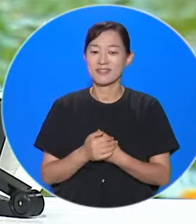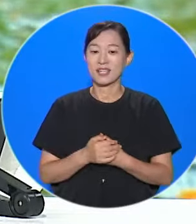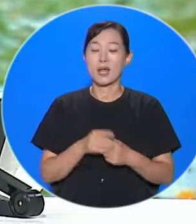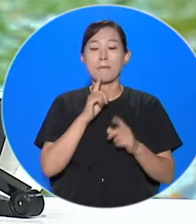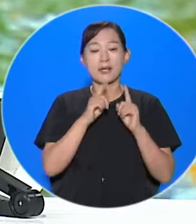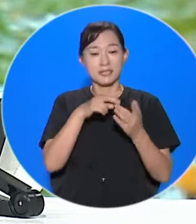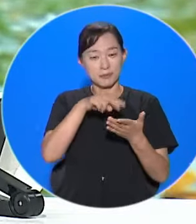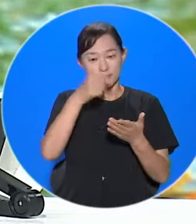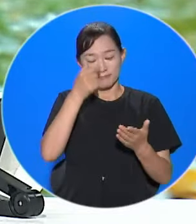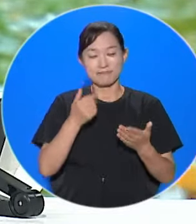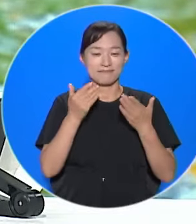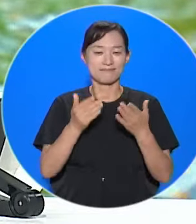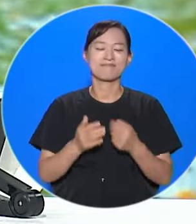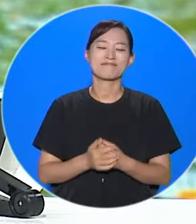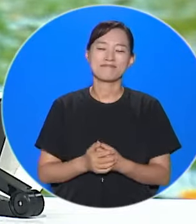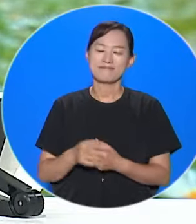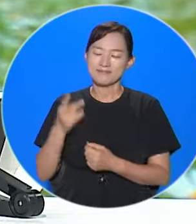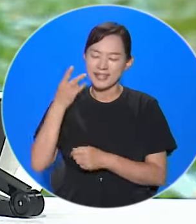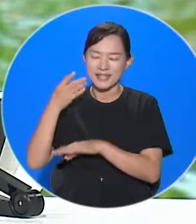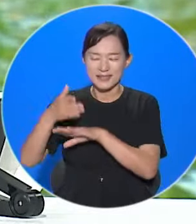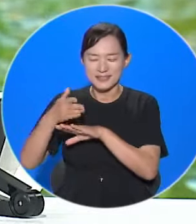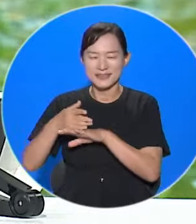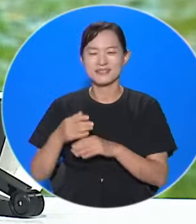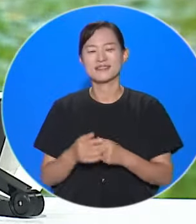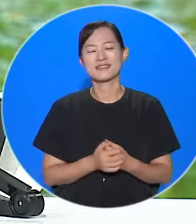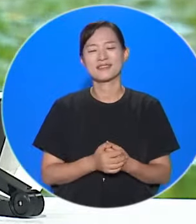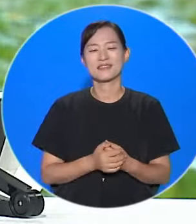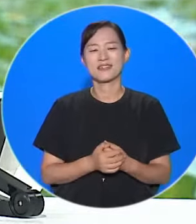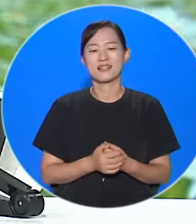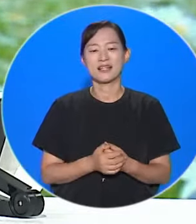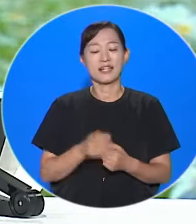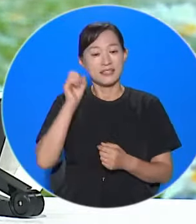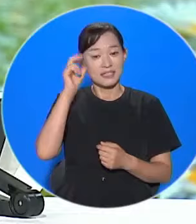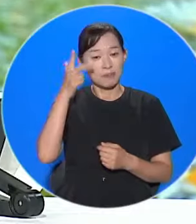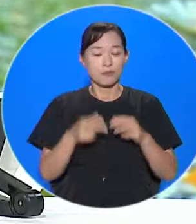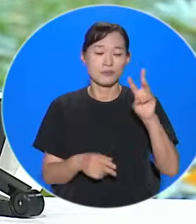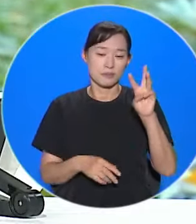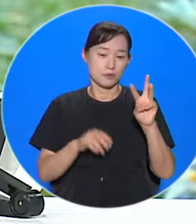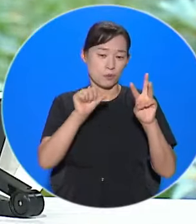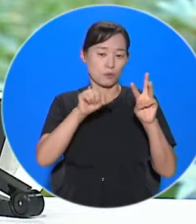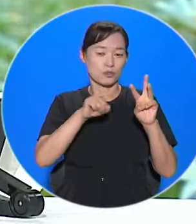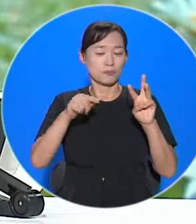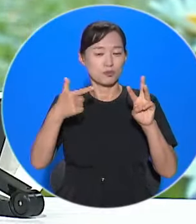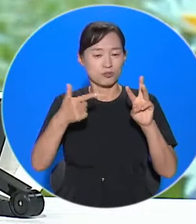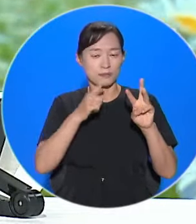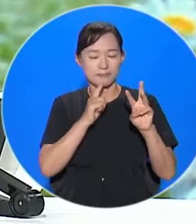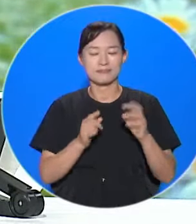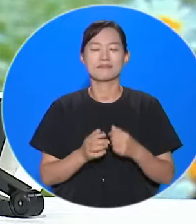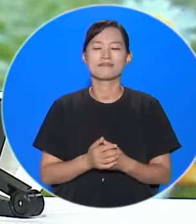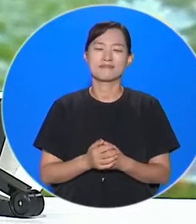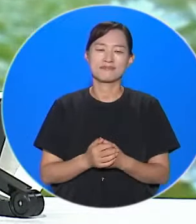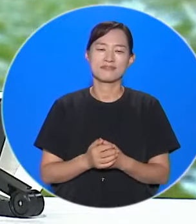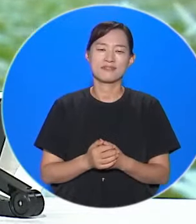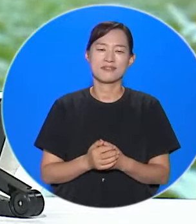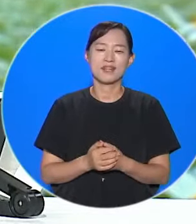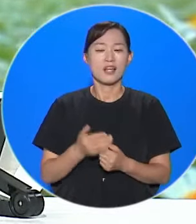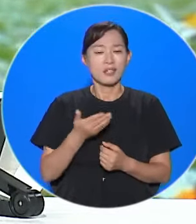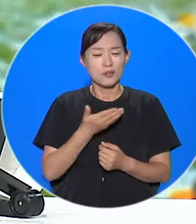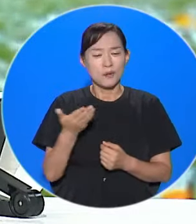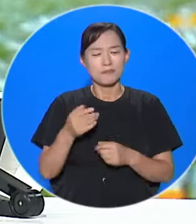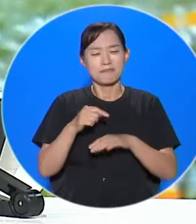제가 말씀 읽고 기도하도록 할게요. 네. 감사합니다. 네, 잠언 3장 5절로부터 6절 말씀인데요.